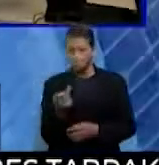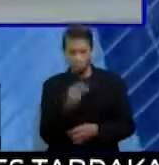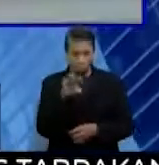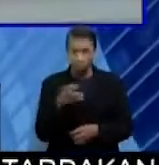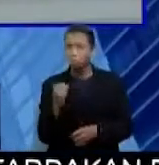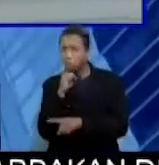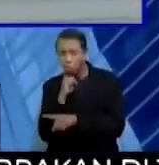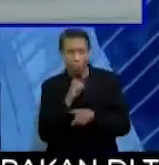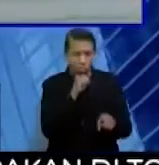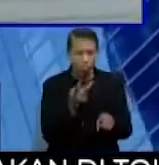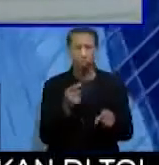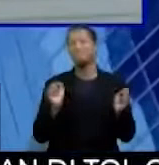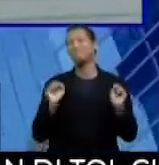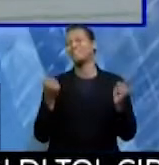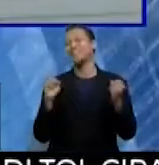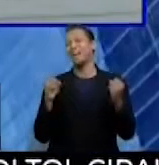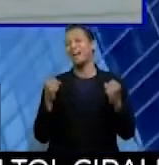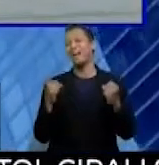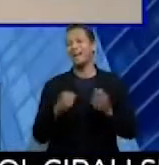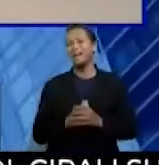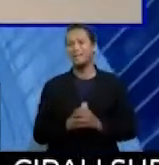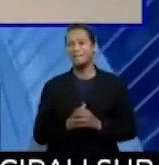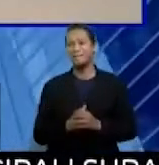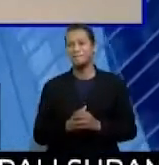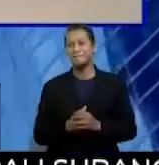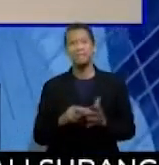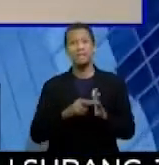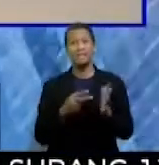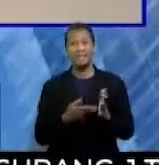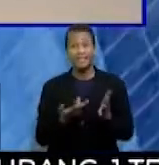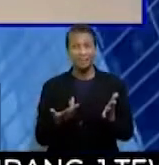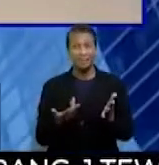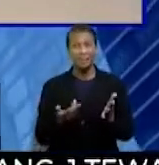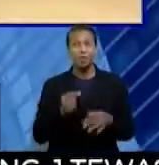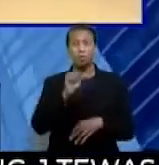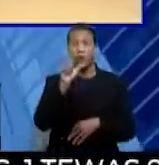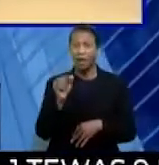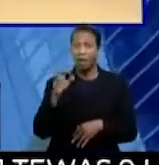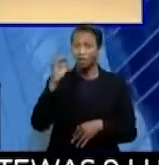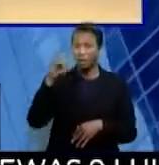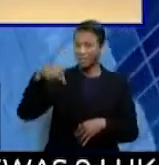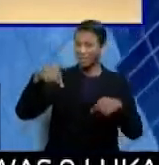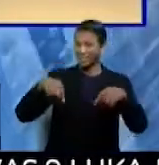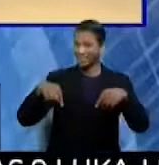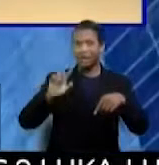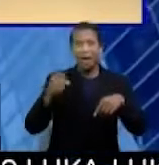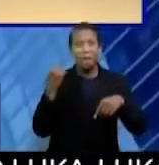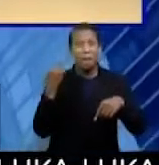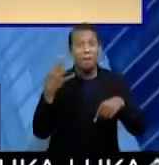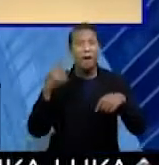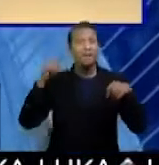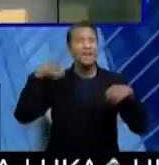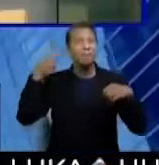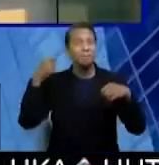sekali di mulai bulan Oktober ini, sejumlah film yang berpotensi besar untuk menarik minat penonton kembali ke